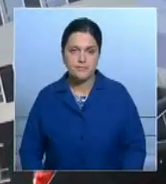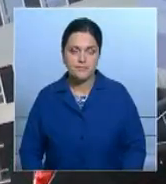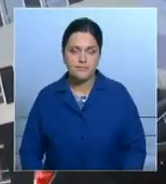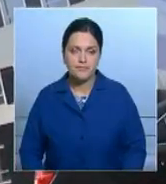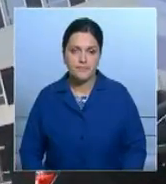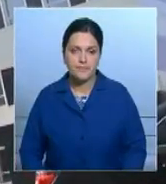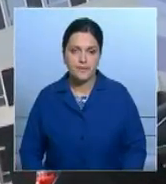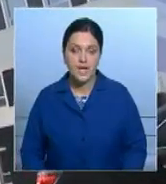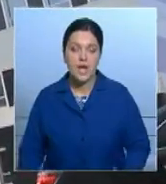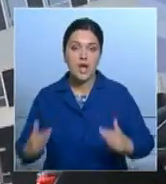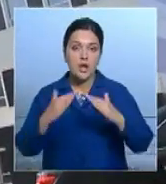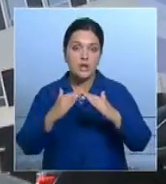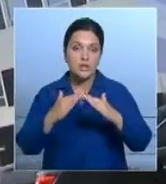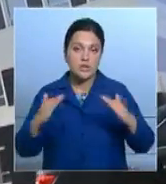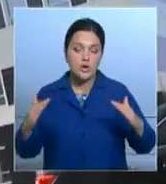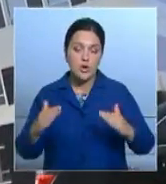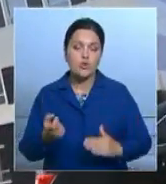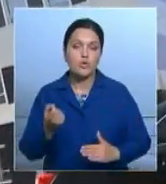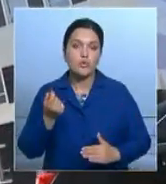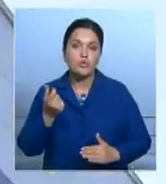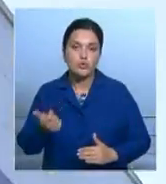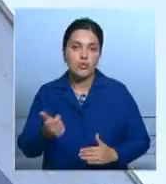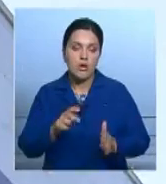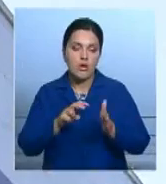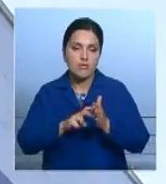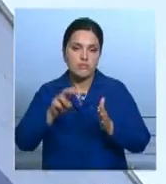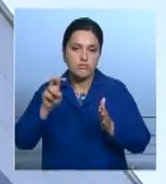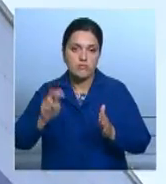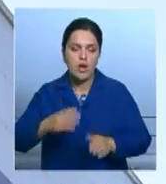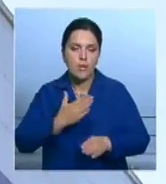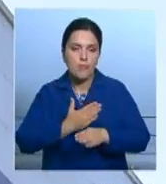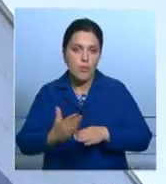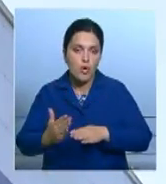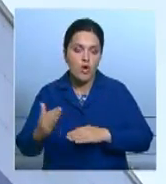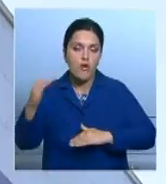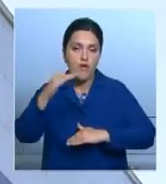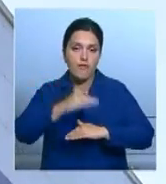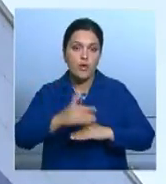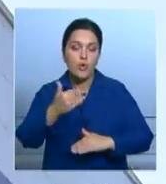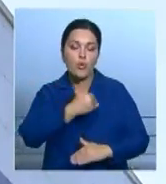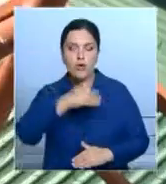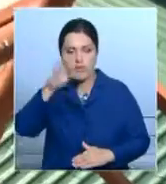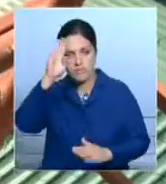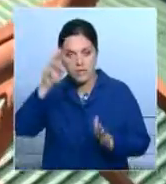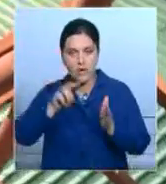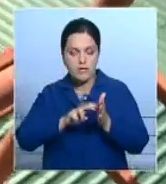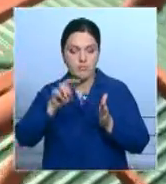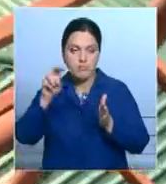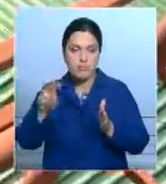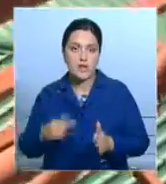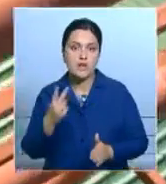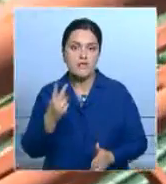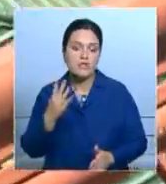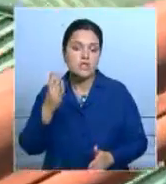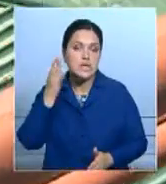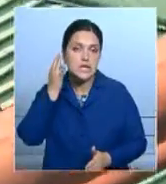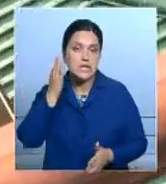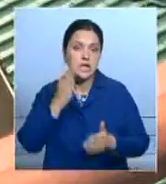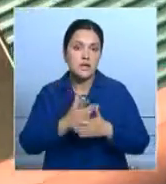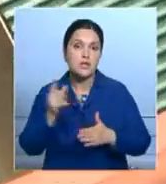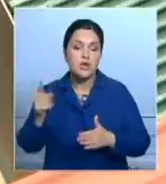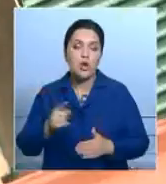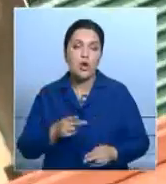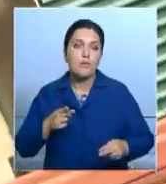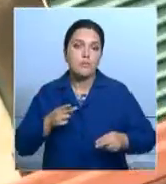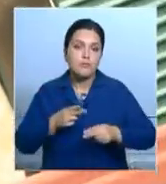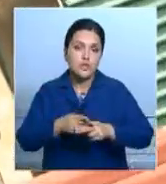На крыше этого здания могло случиться непоправимое. Поздно вечером именно отсюда попытался спрыгнуть 24-летний парень. Избежать